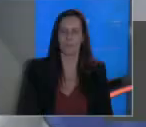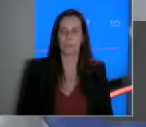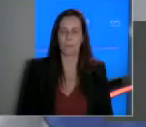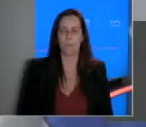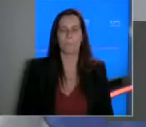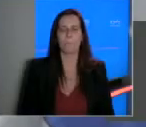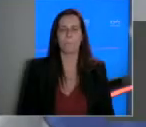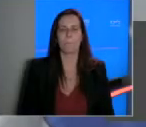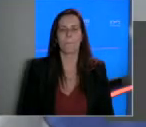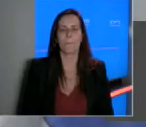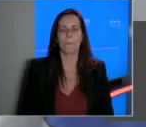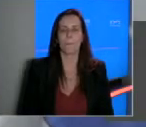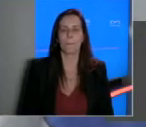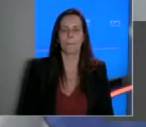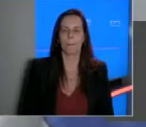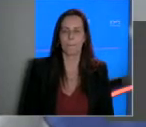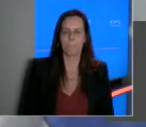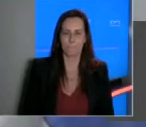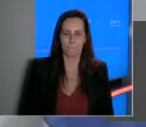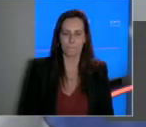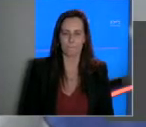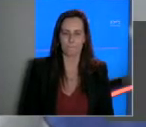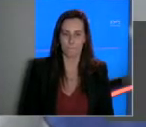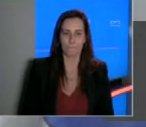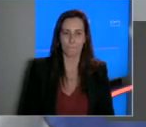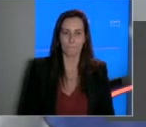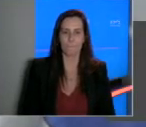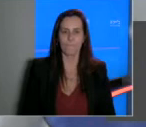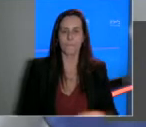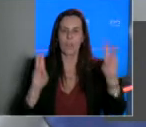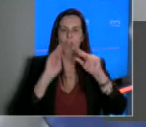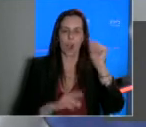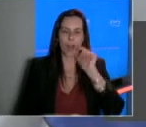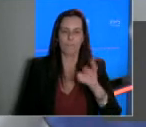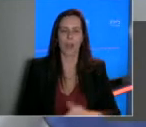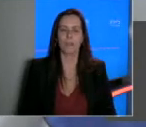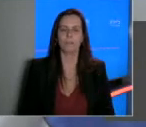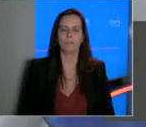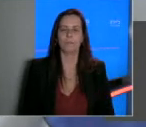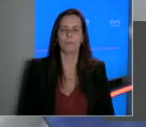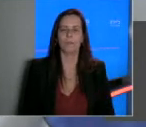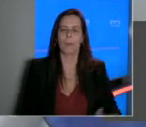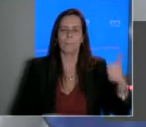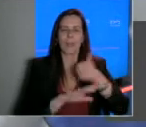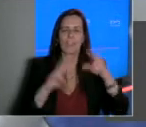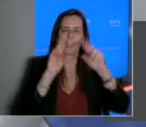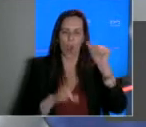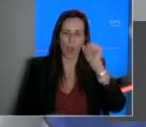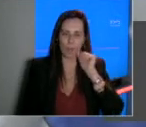בני גנץ. הם יודעים בחוץ? יושב ראש כחול לבן. מנהיג כחול